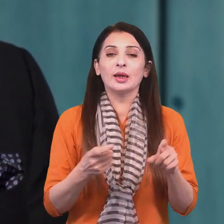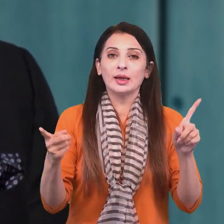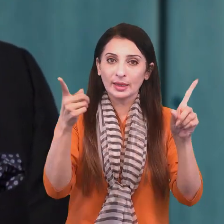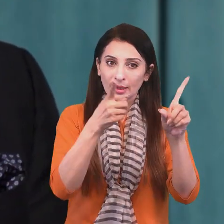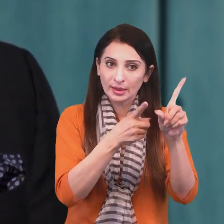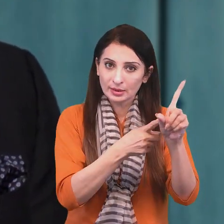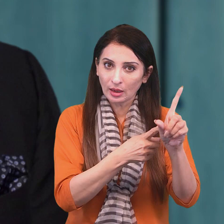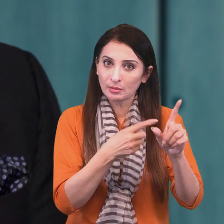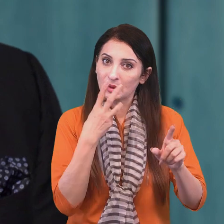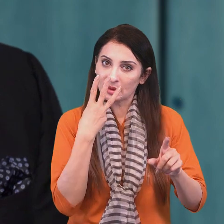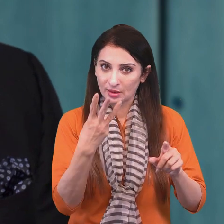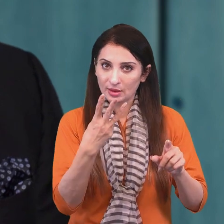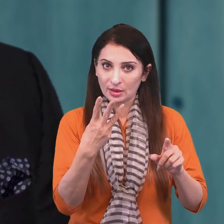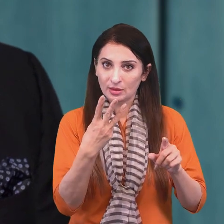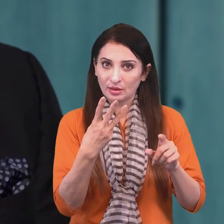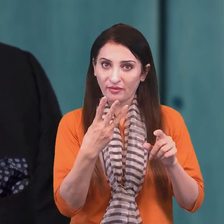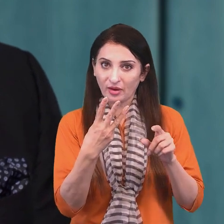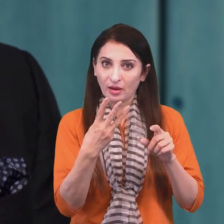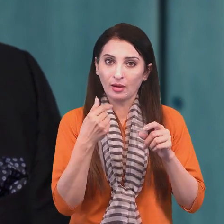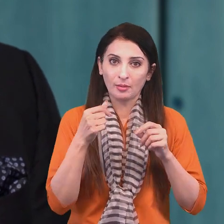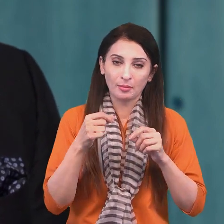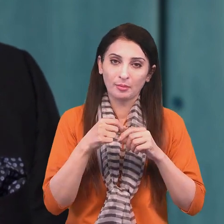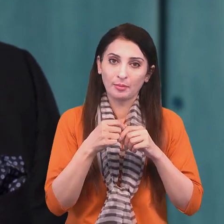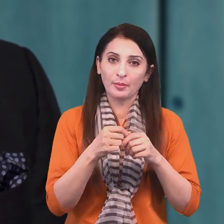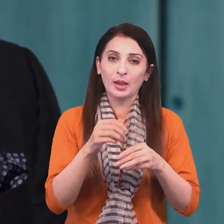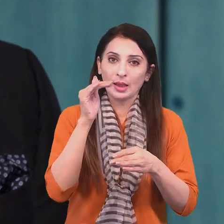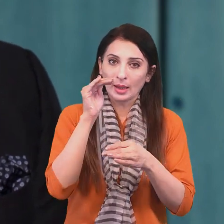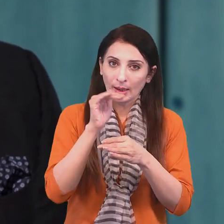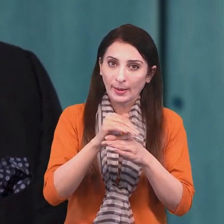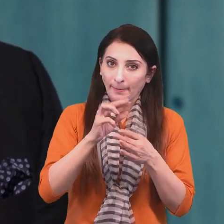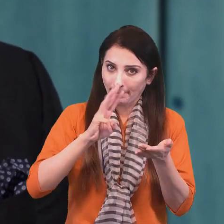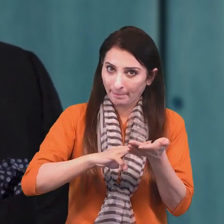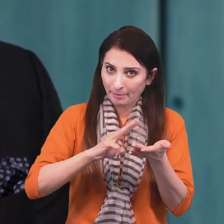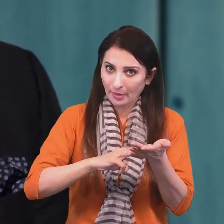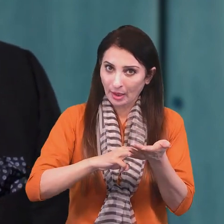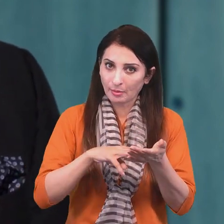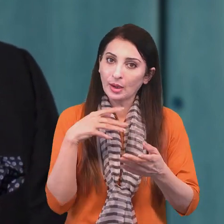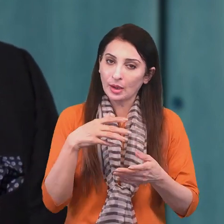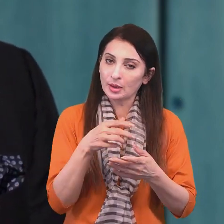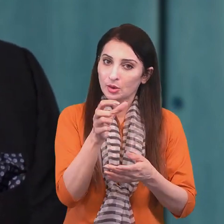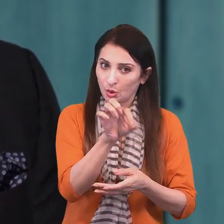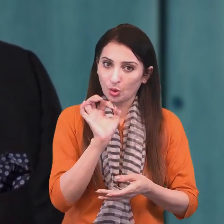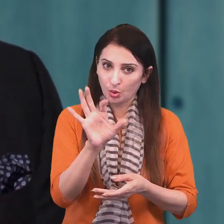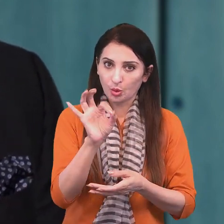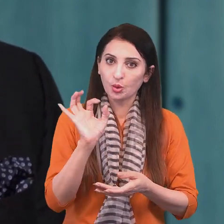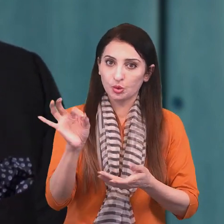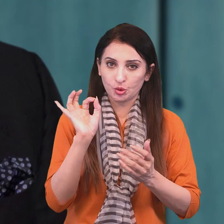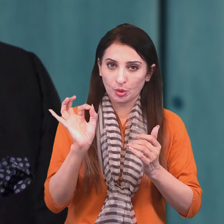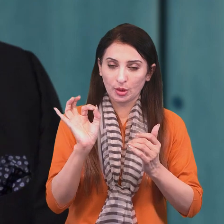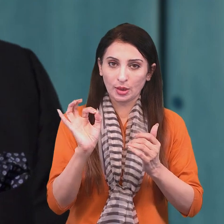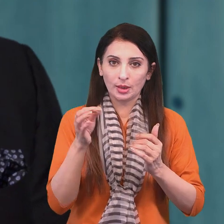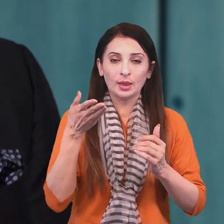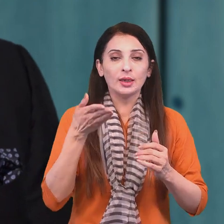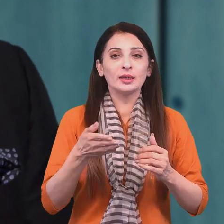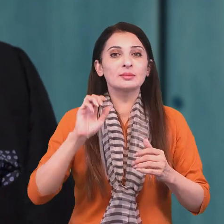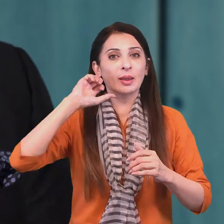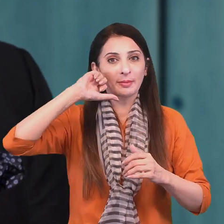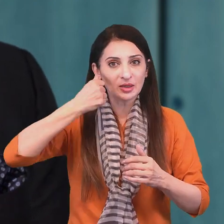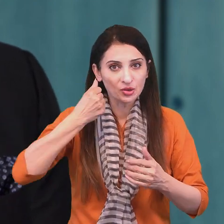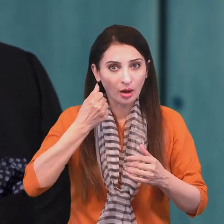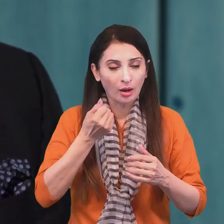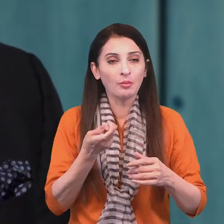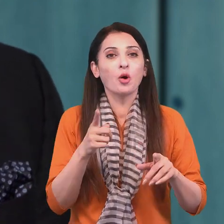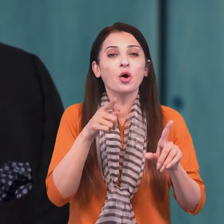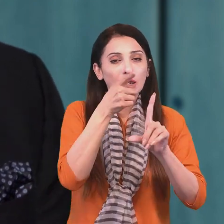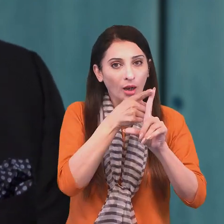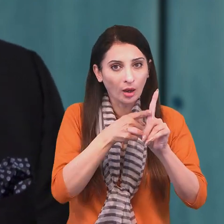में 3 मरतबा अपनी रिक्रूटमेंट ड्राइव करें, यानी कि मेंबरशिप का आगाज़ करें। तो इसमें ना सिर्फ